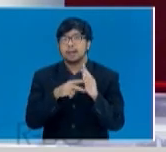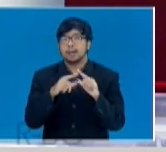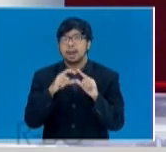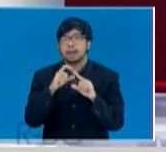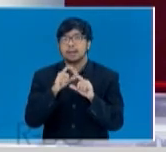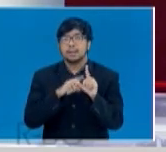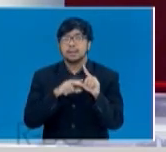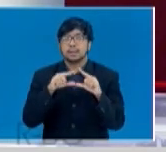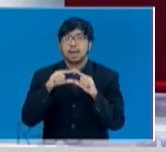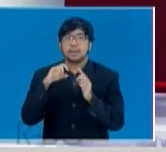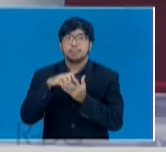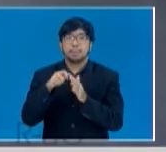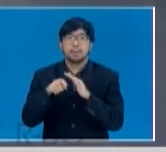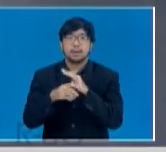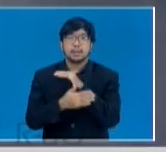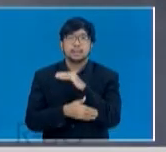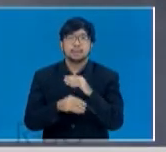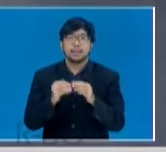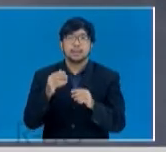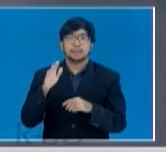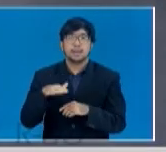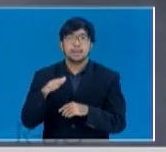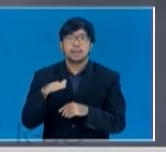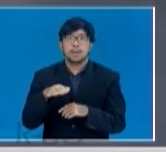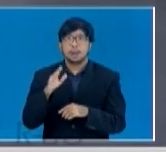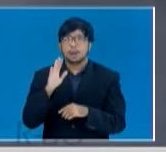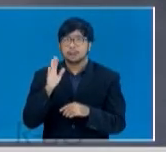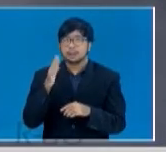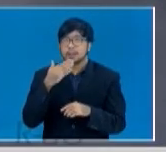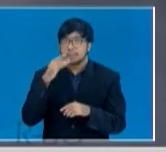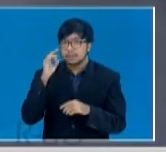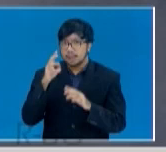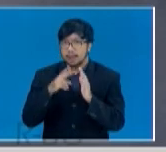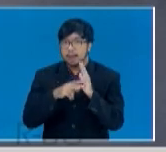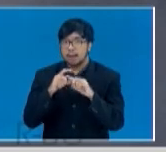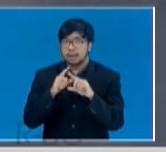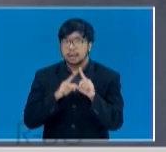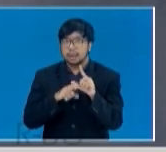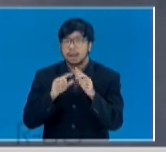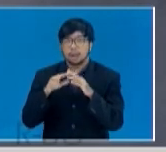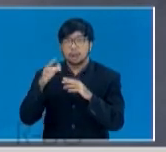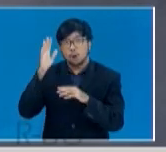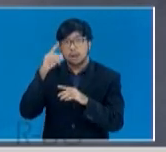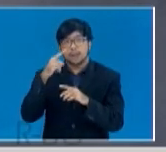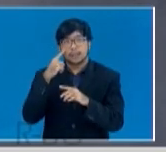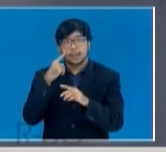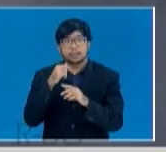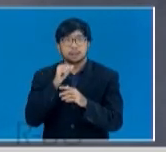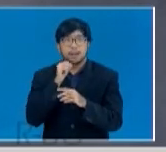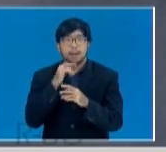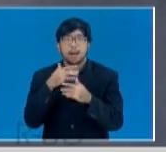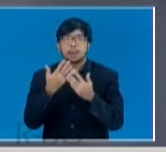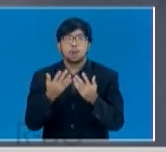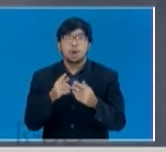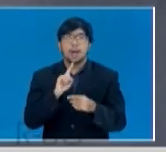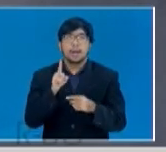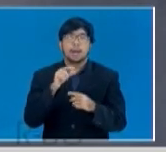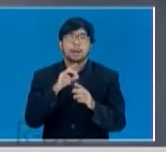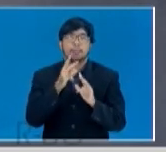Jakarta Selatan. Nadia, siapa saksi yang sedang diperiksa saat ini dan apa saja poin menarik dalam sidang hari